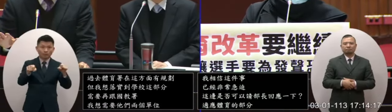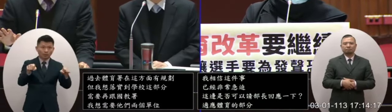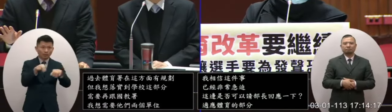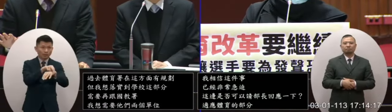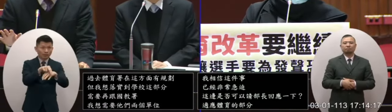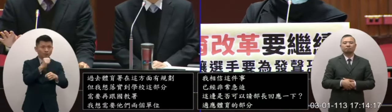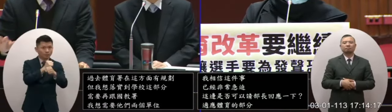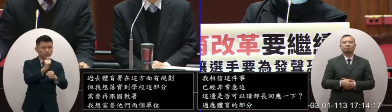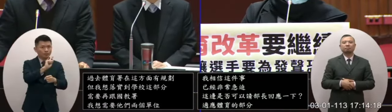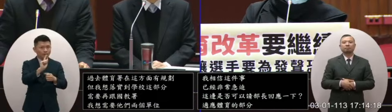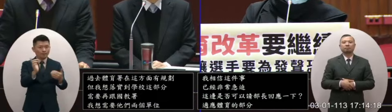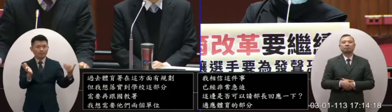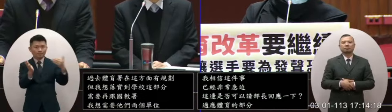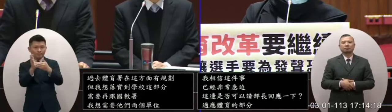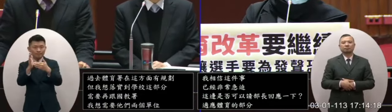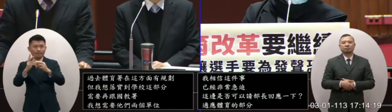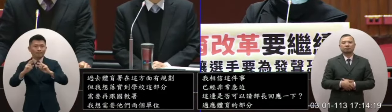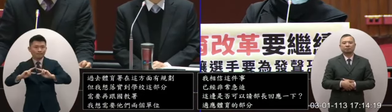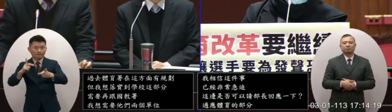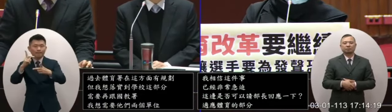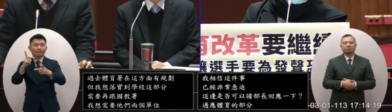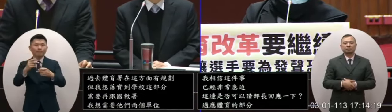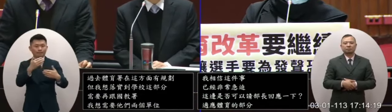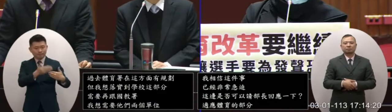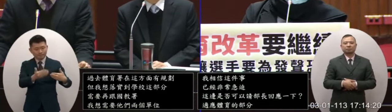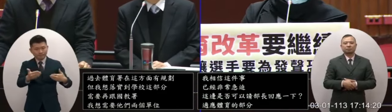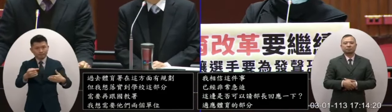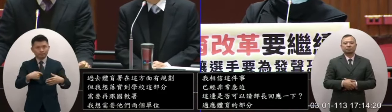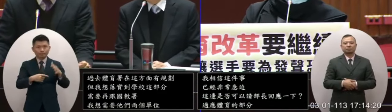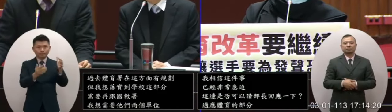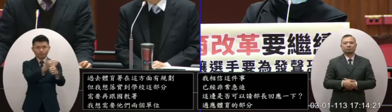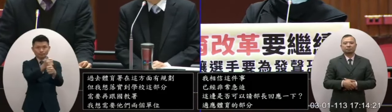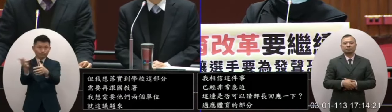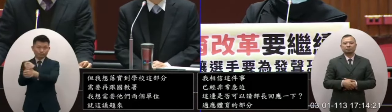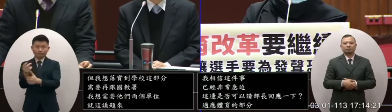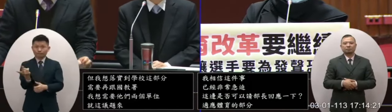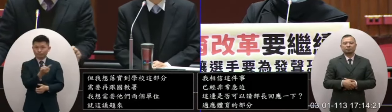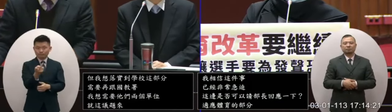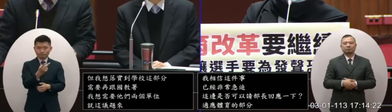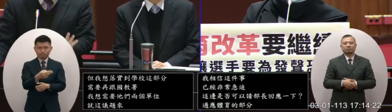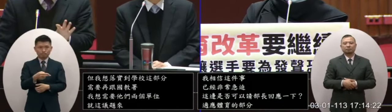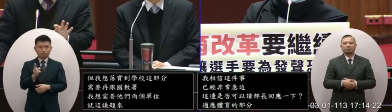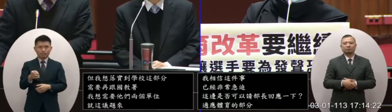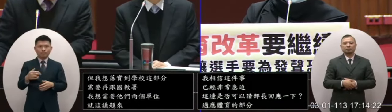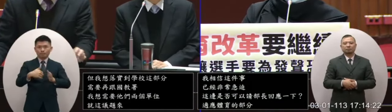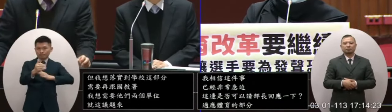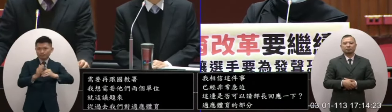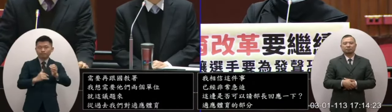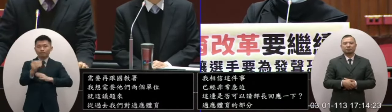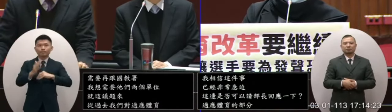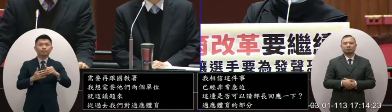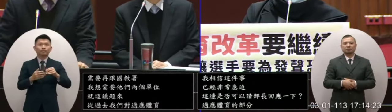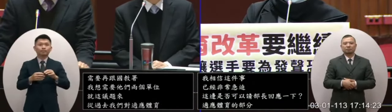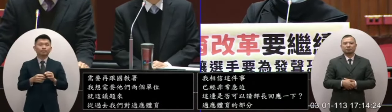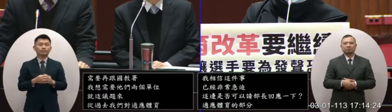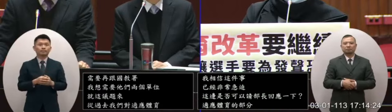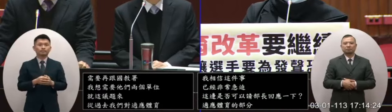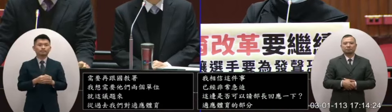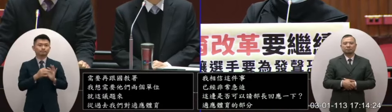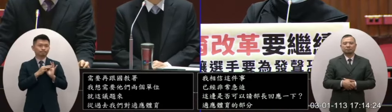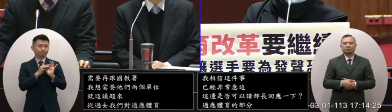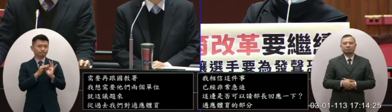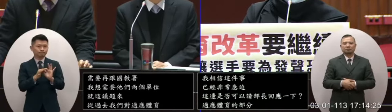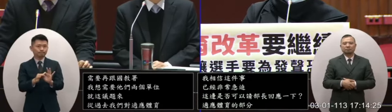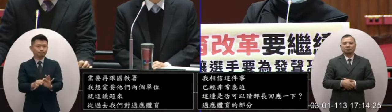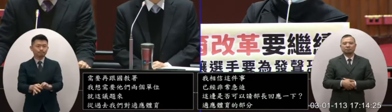到到位的这部分我想我会请两个署在这方面能够来协力 能够往下来进一步